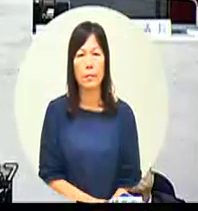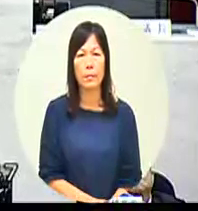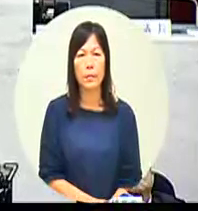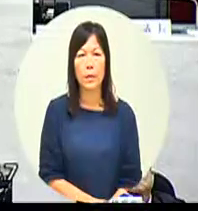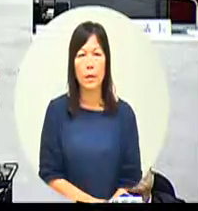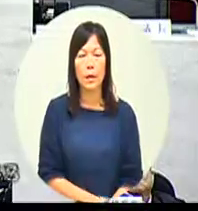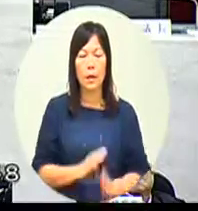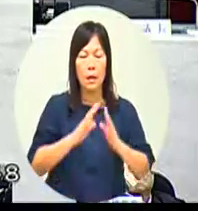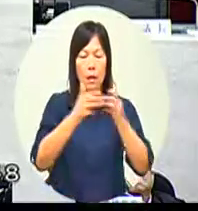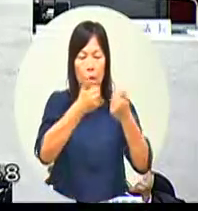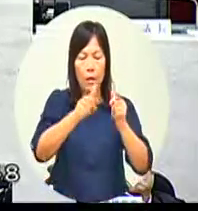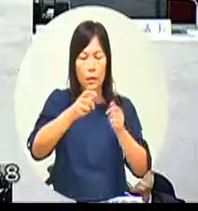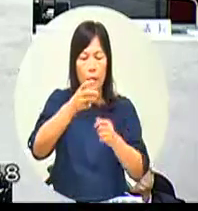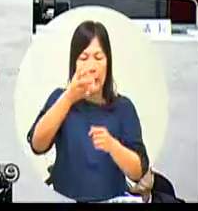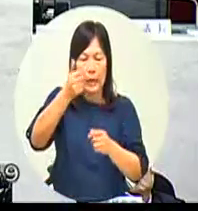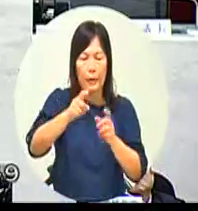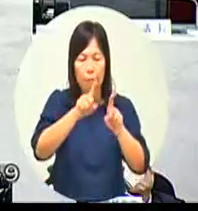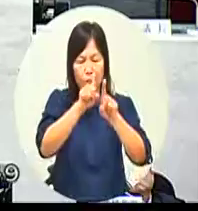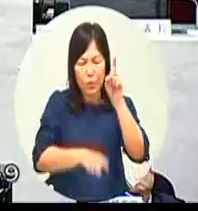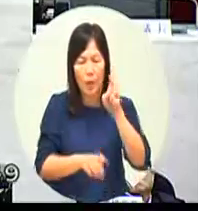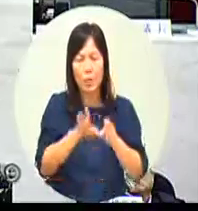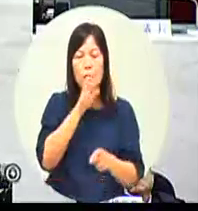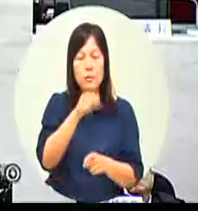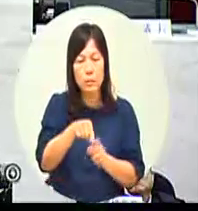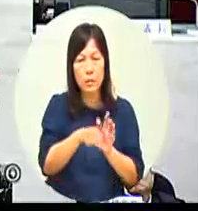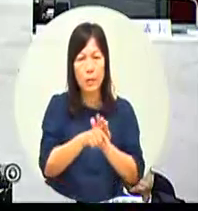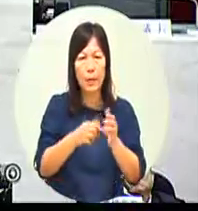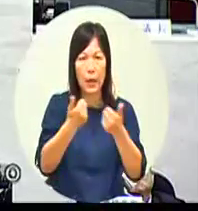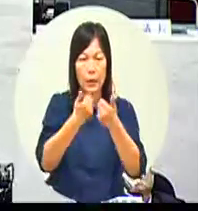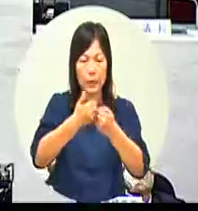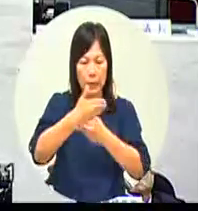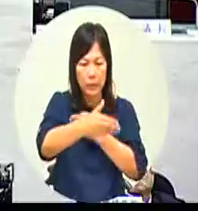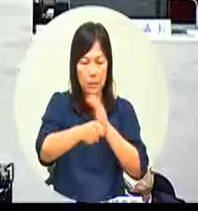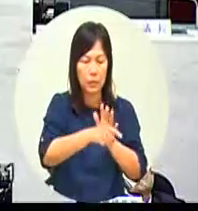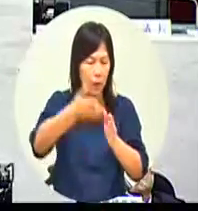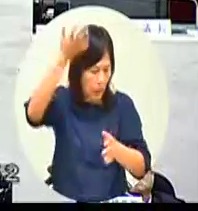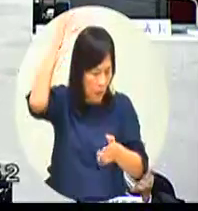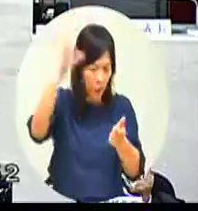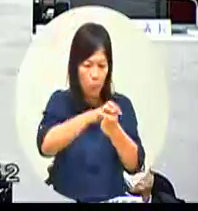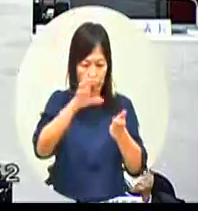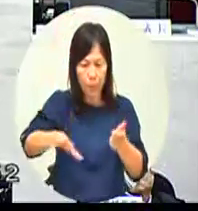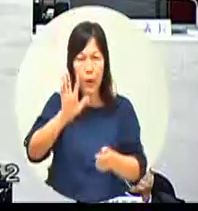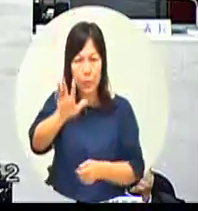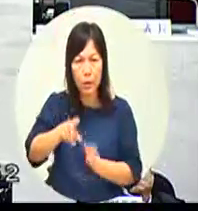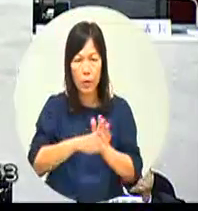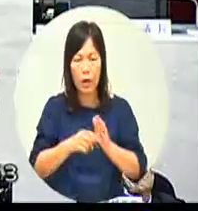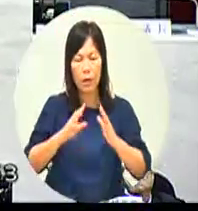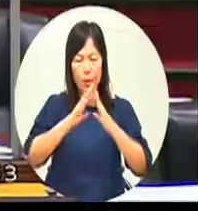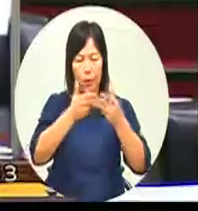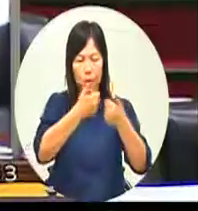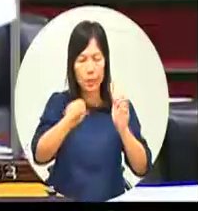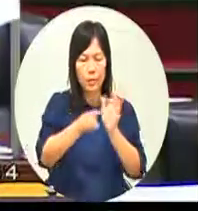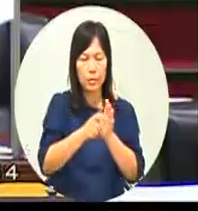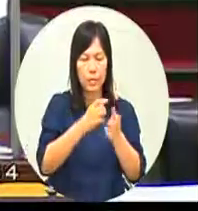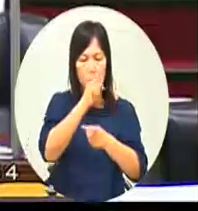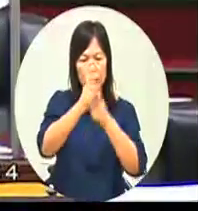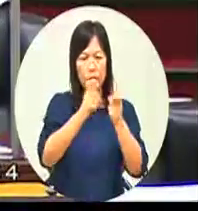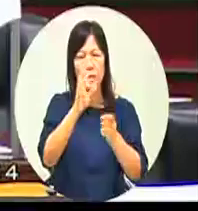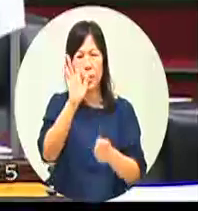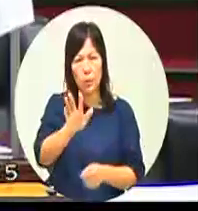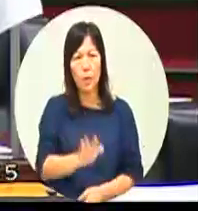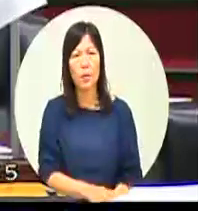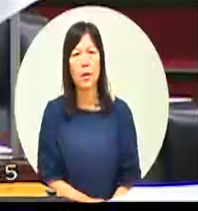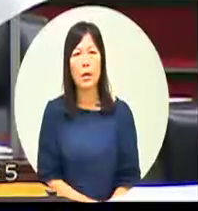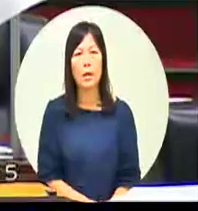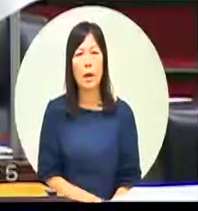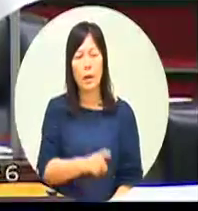议长，现在差别就是差别在这议程都是照以前抄了，因为我当议员当了10年，我相